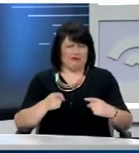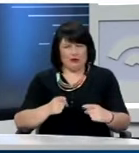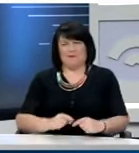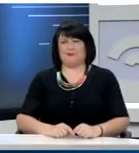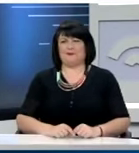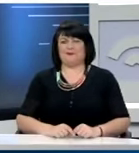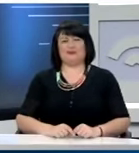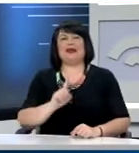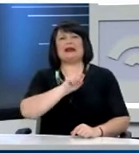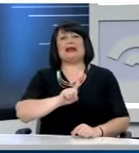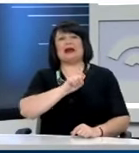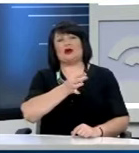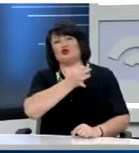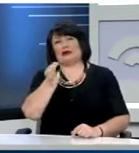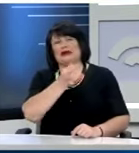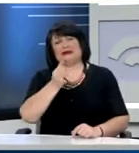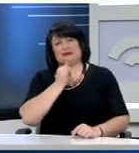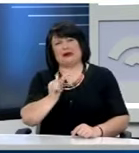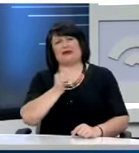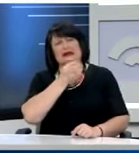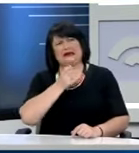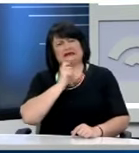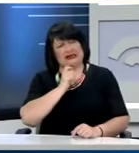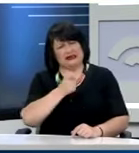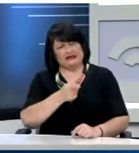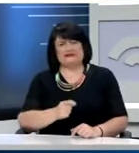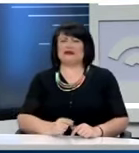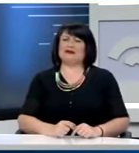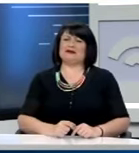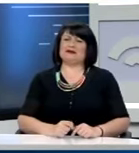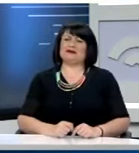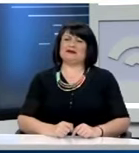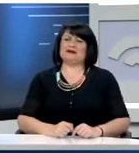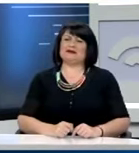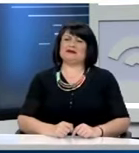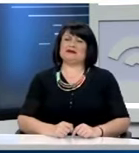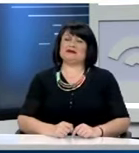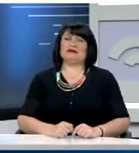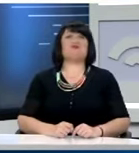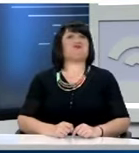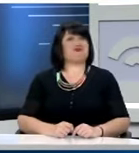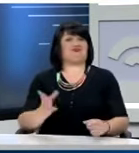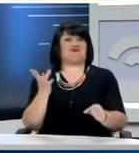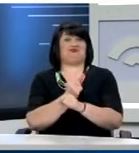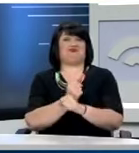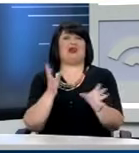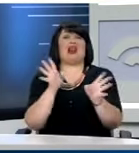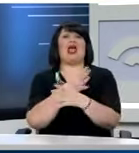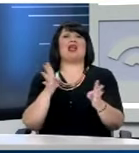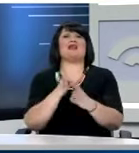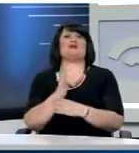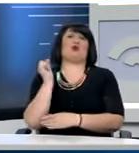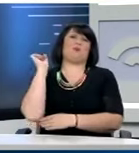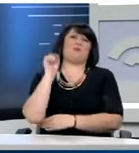όπου βγαίνετε και λέτε διαρκώς στις συνεντεύξεις σας ότι νικήσατε το λαϊκισμό και την